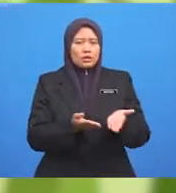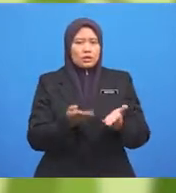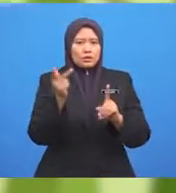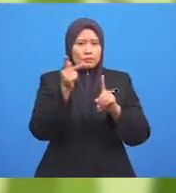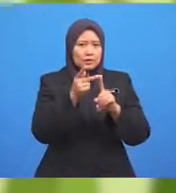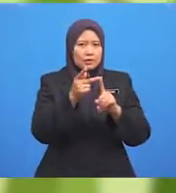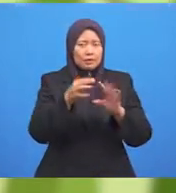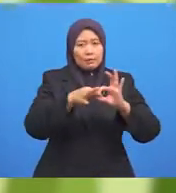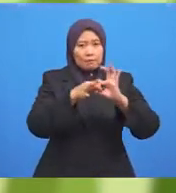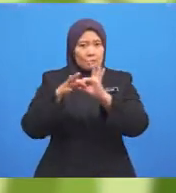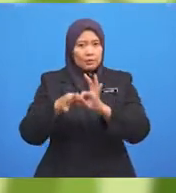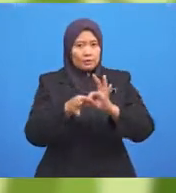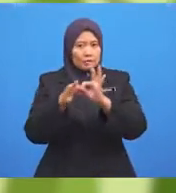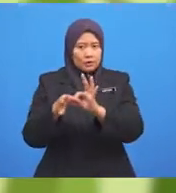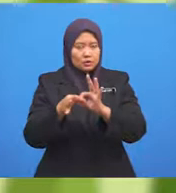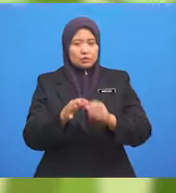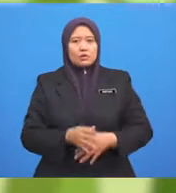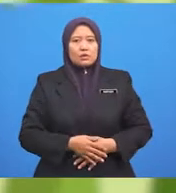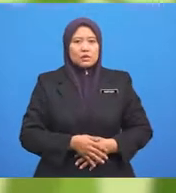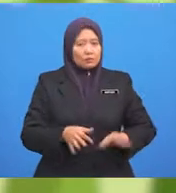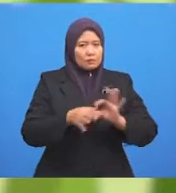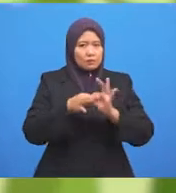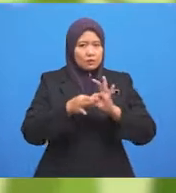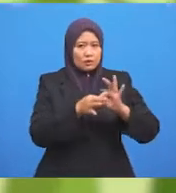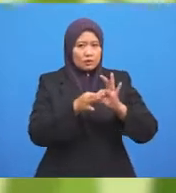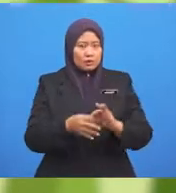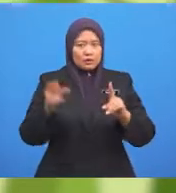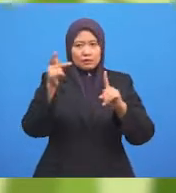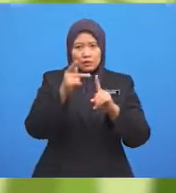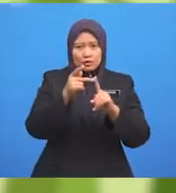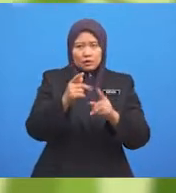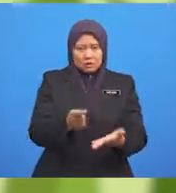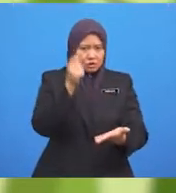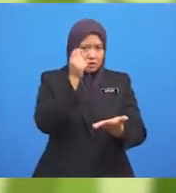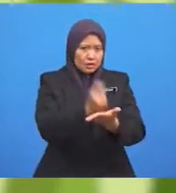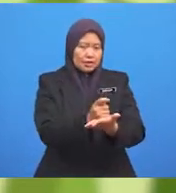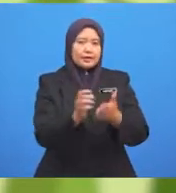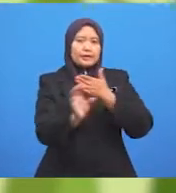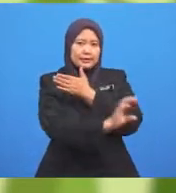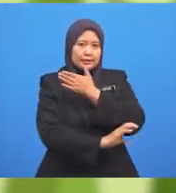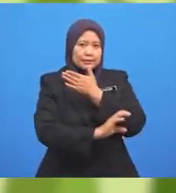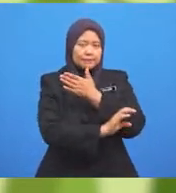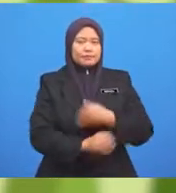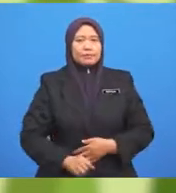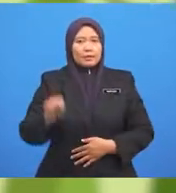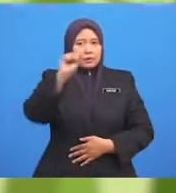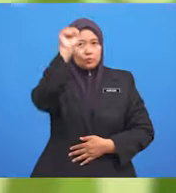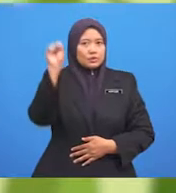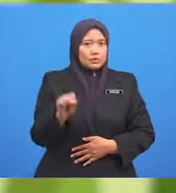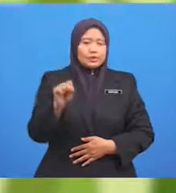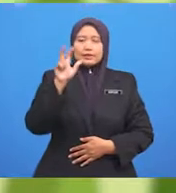Perpaduan ini pula akan membawa kepada ketahanan negara. Persoalan ketiga